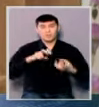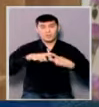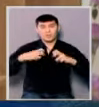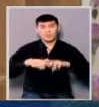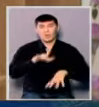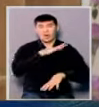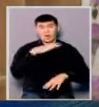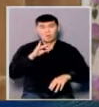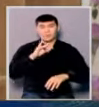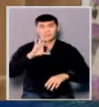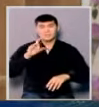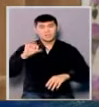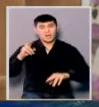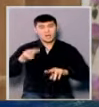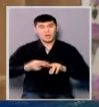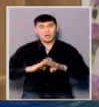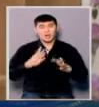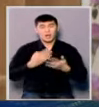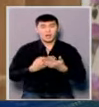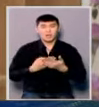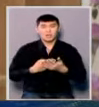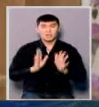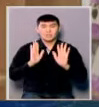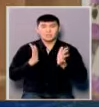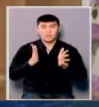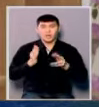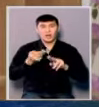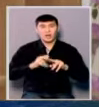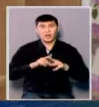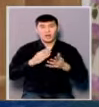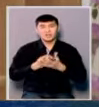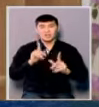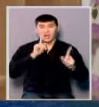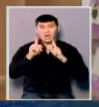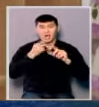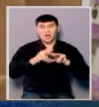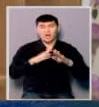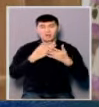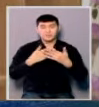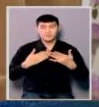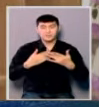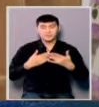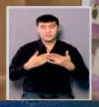көп. Бірақ оны тек қана бір ғана конференцияның немесе бір ғана